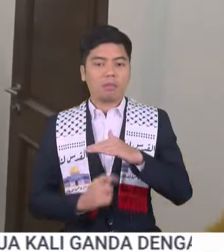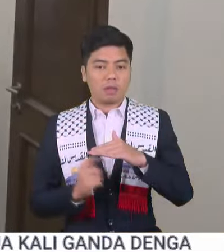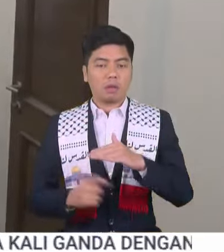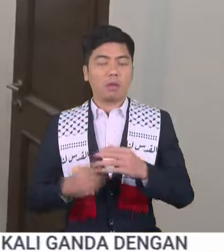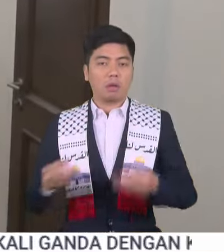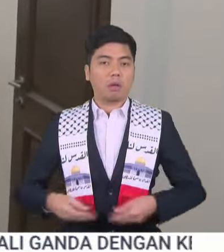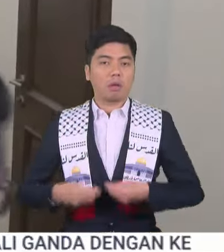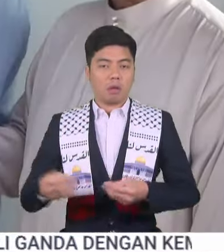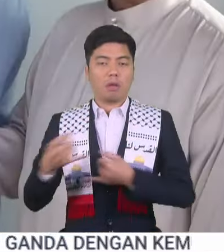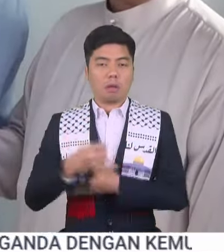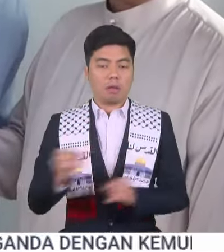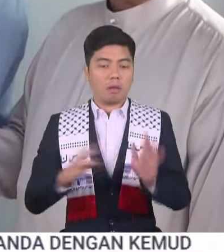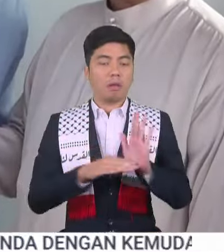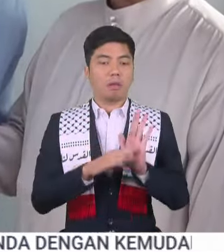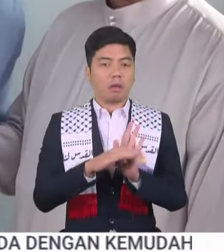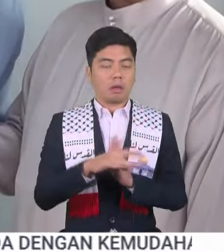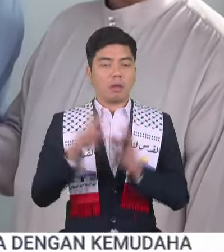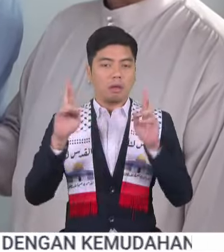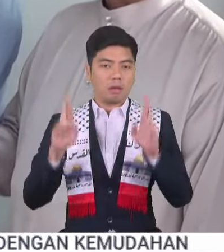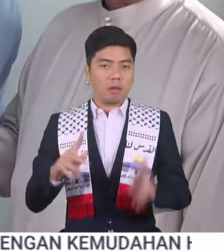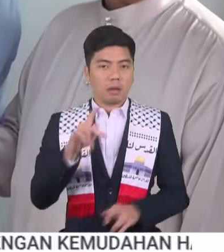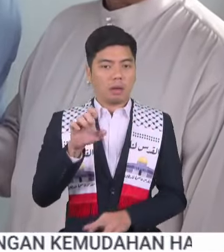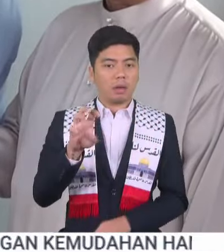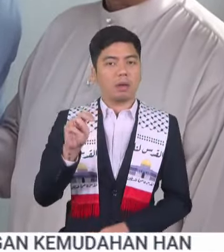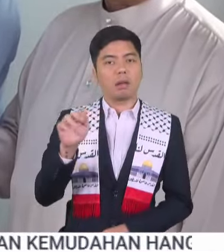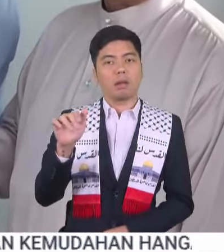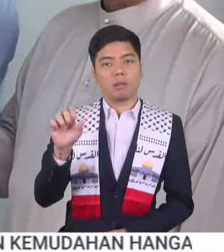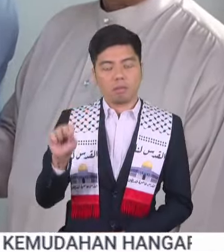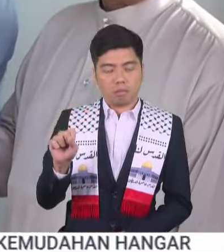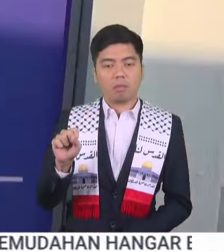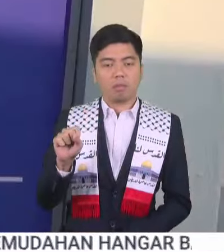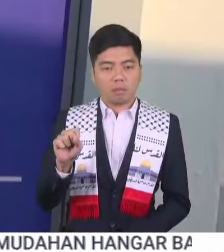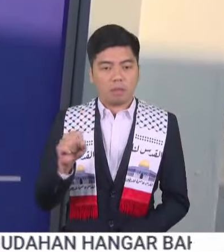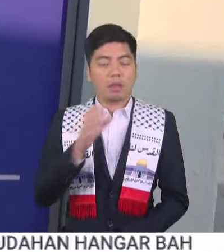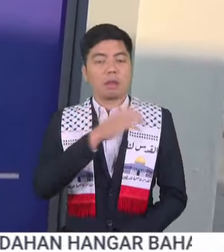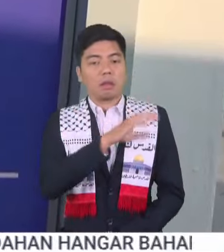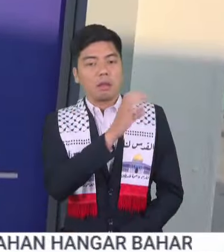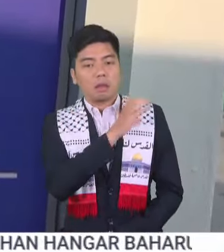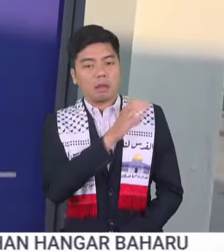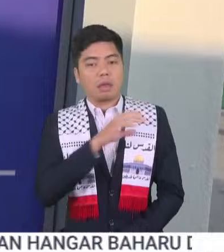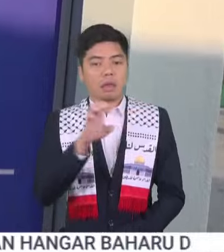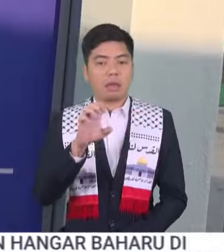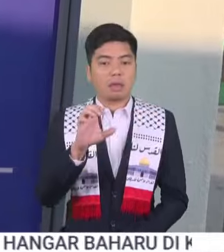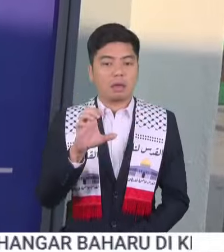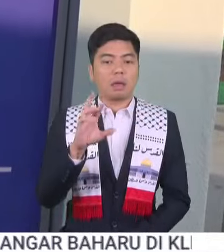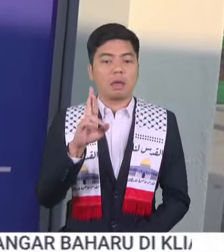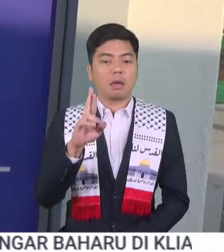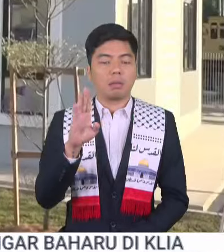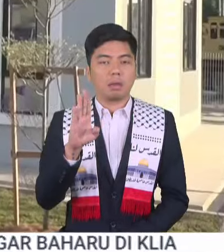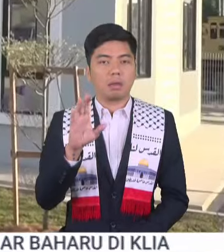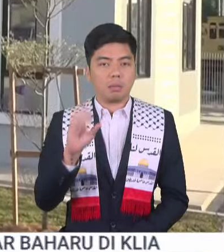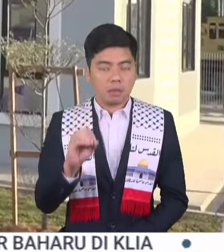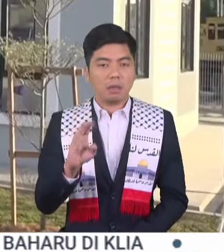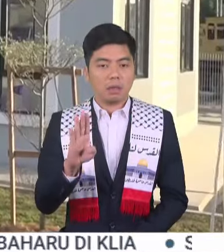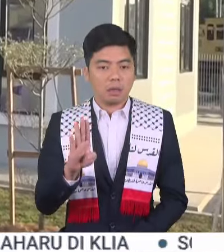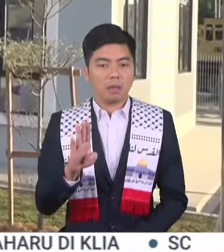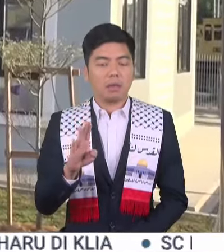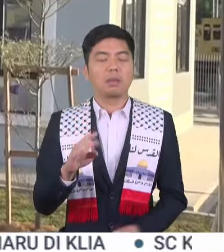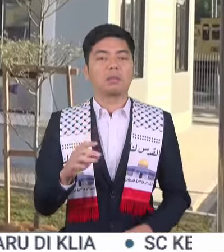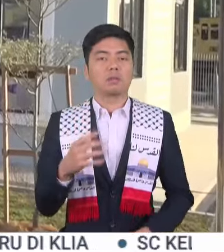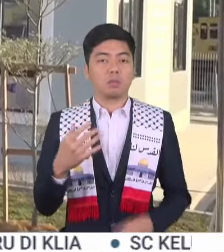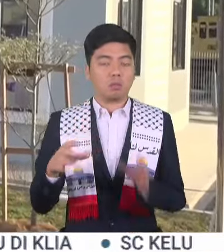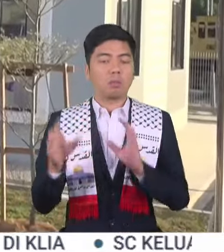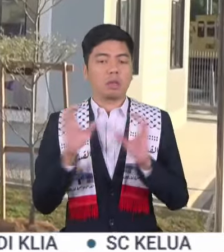kepada Jabatan Kemajuan Masyarakat Kemas. Menurut Ketua Pegawai Eksekutif ECRDC, Datuk Baik Zawi Cik